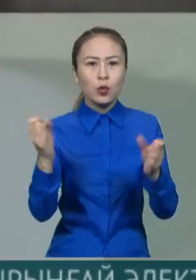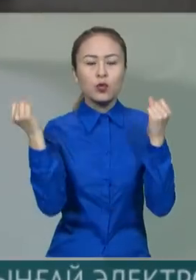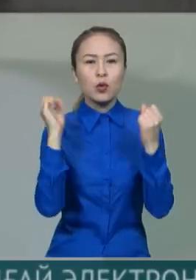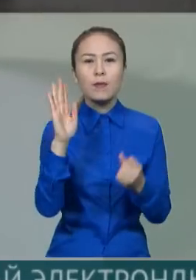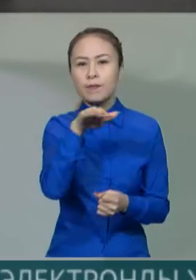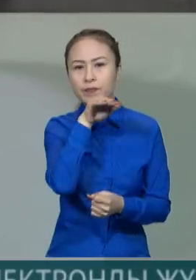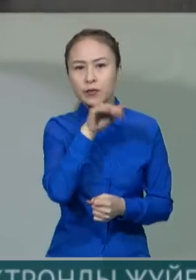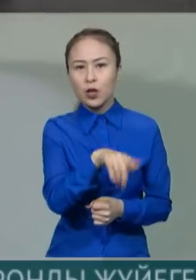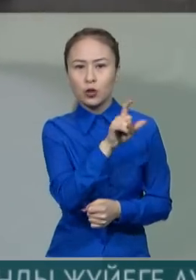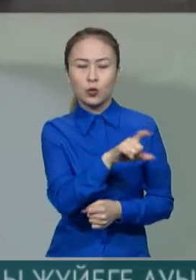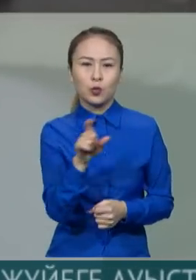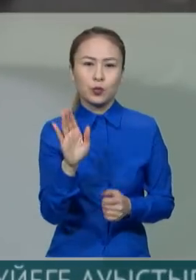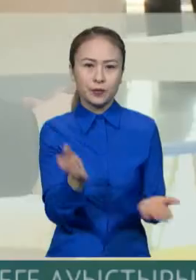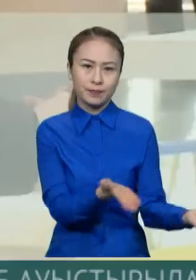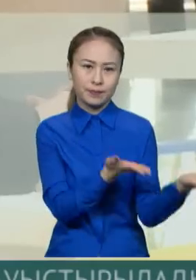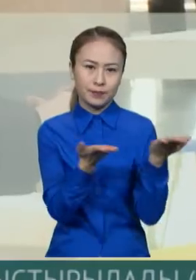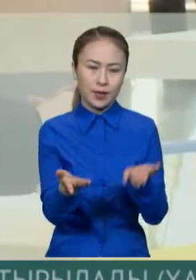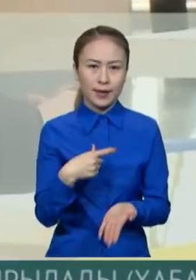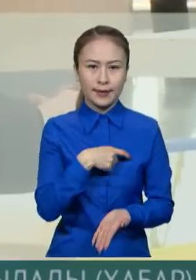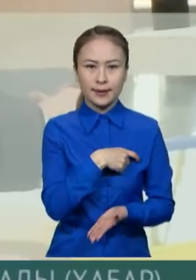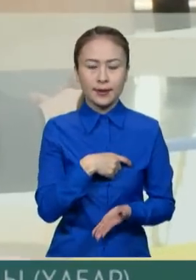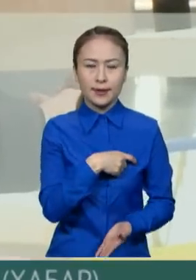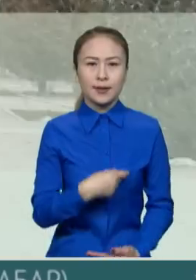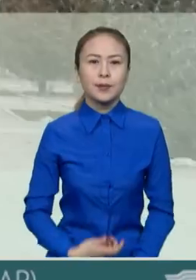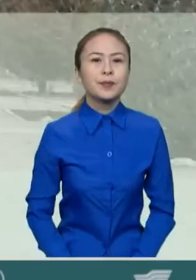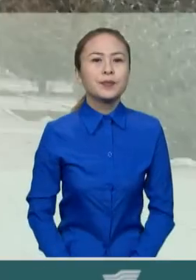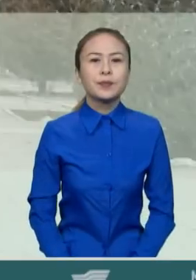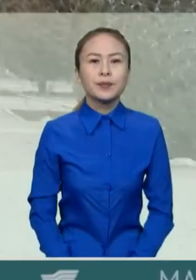мен өңірлерден кәсіби жаттықтырушылар шақыртылады.